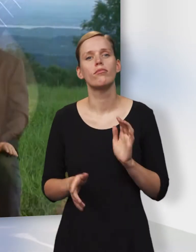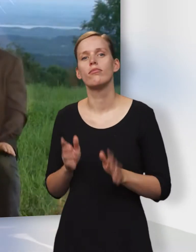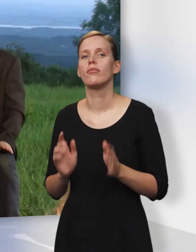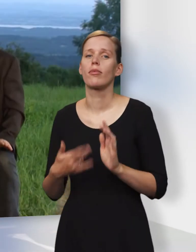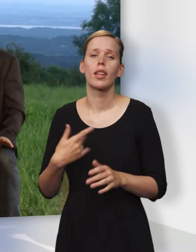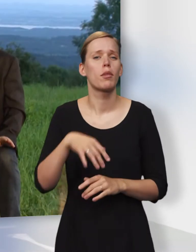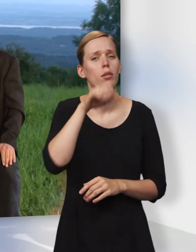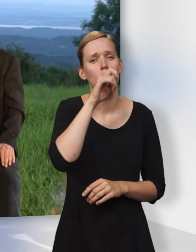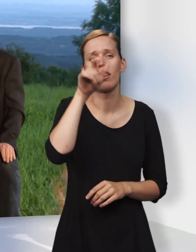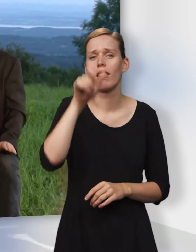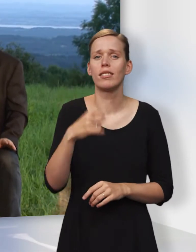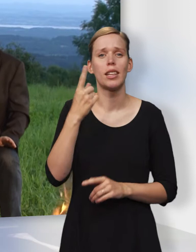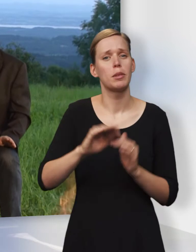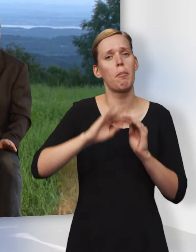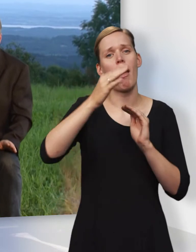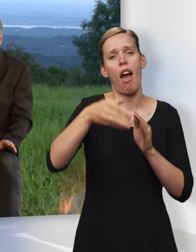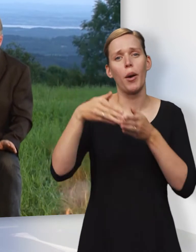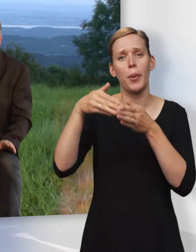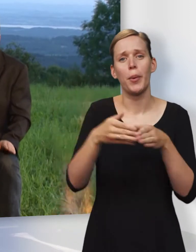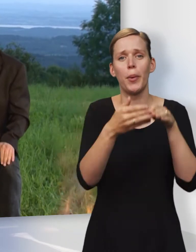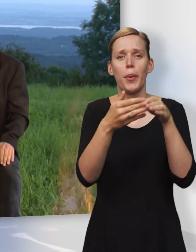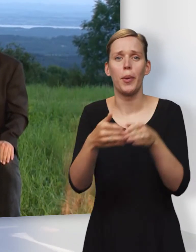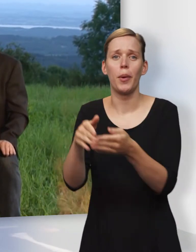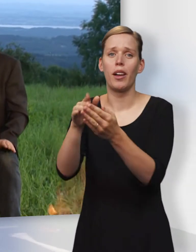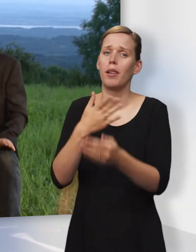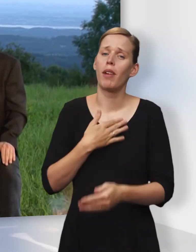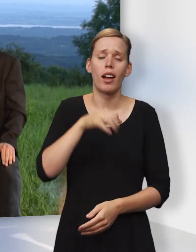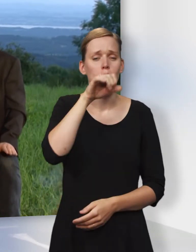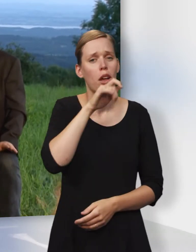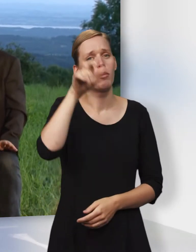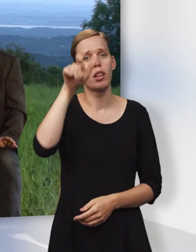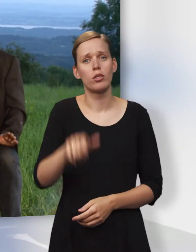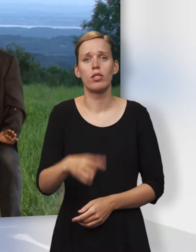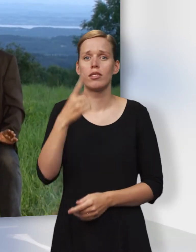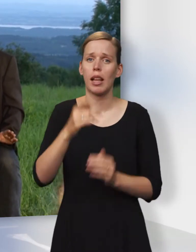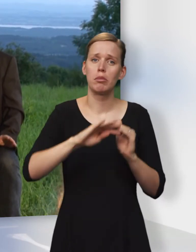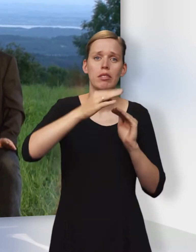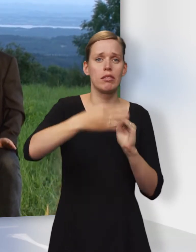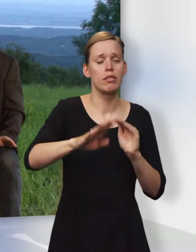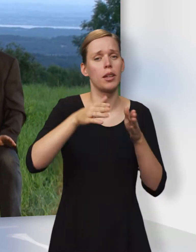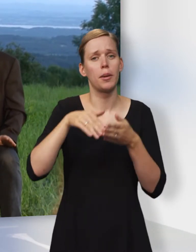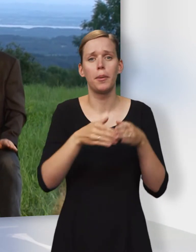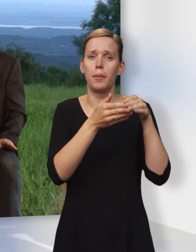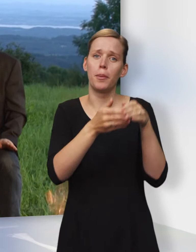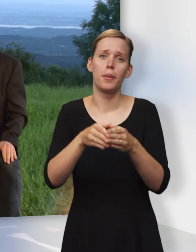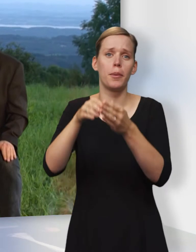My body is over the ocean. My body is over the